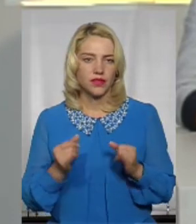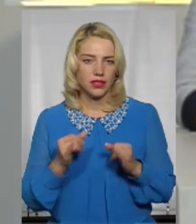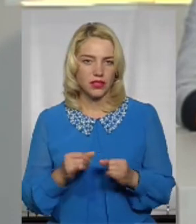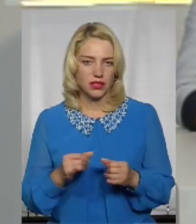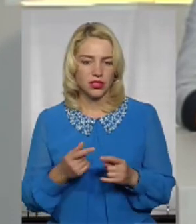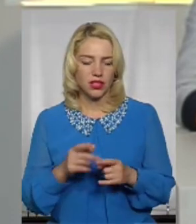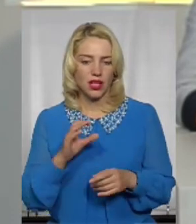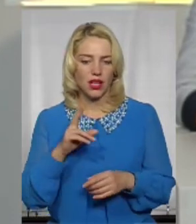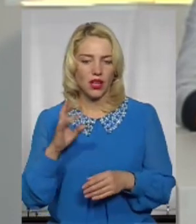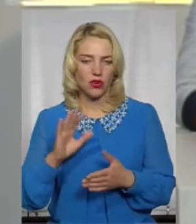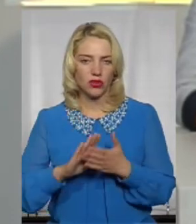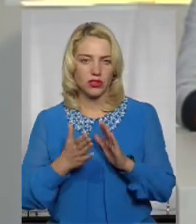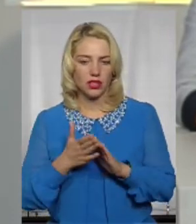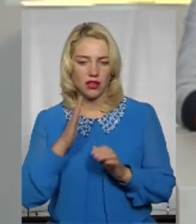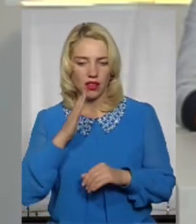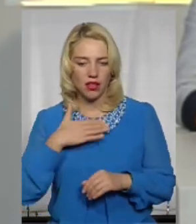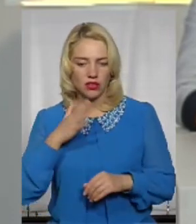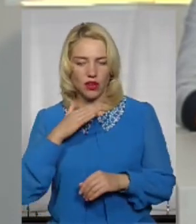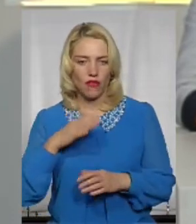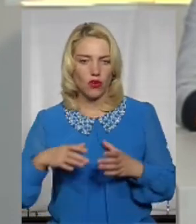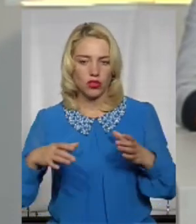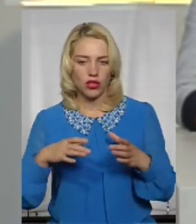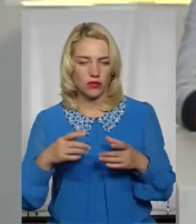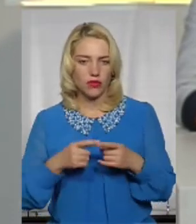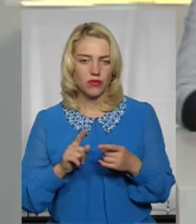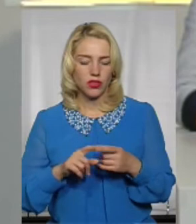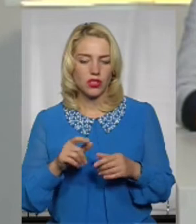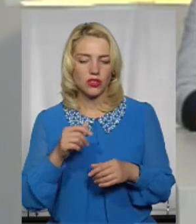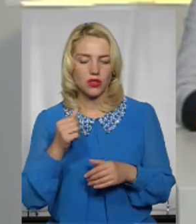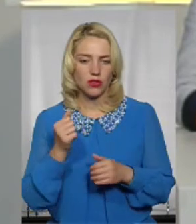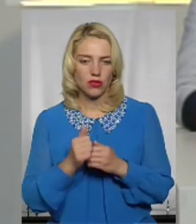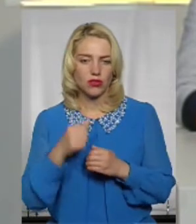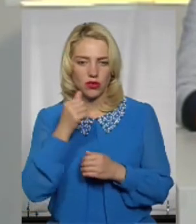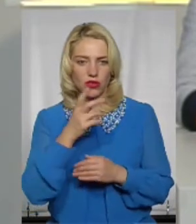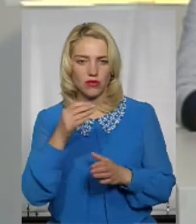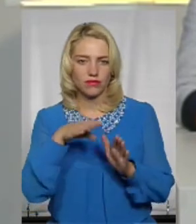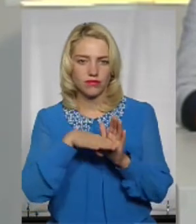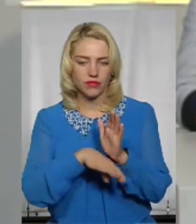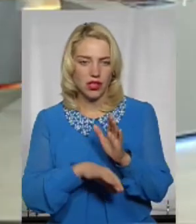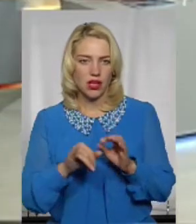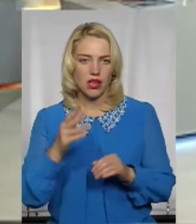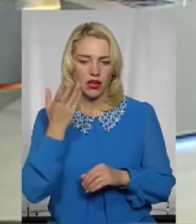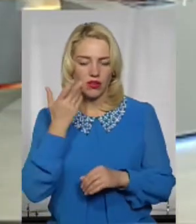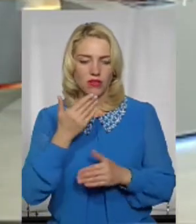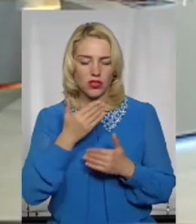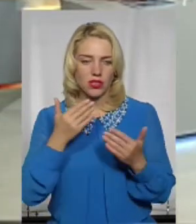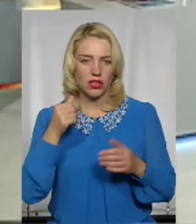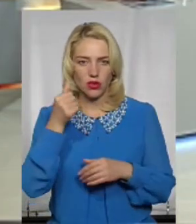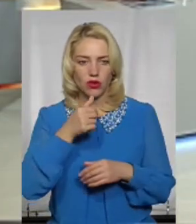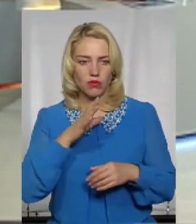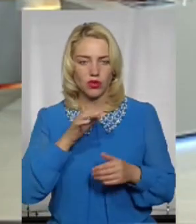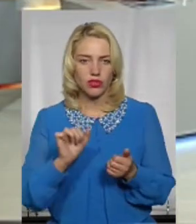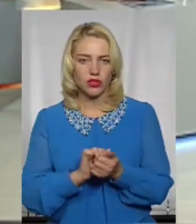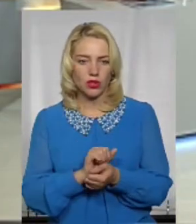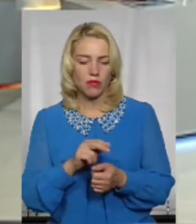Критичний екологічний стан наших водойм з року в рік погіршується, а ще в останні роки, коли вони були засушливими.